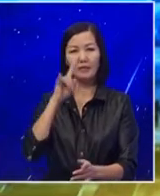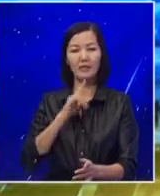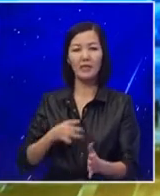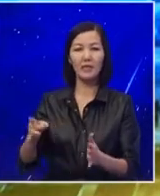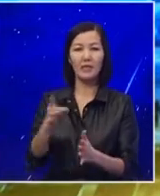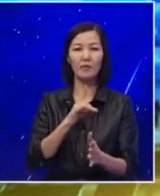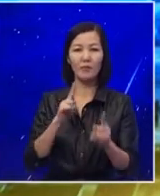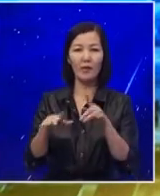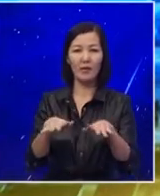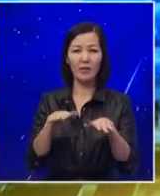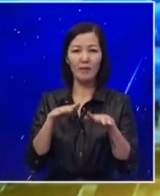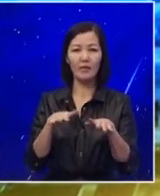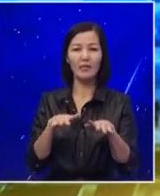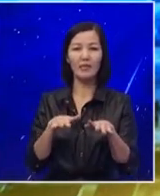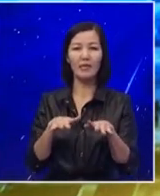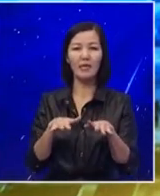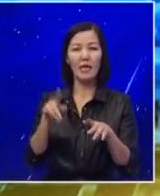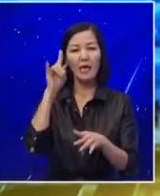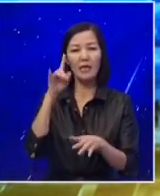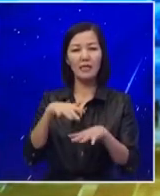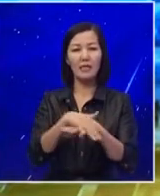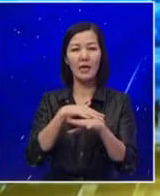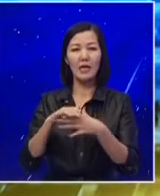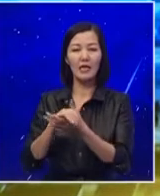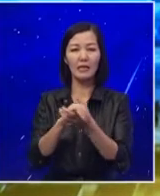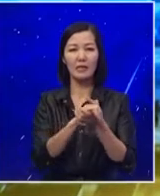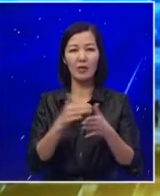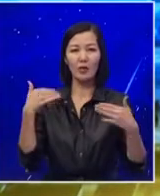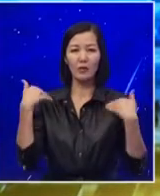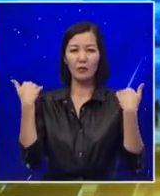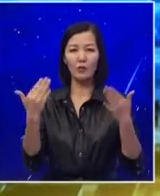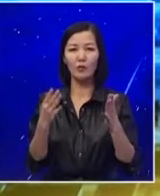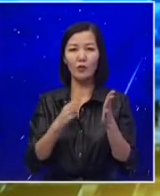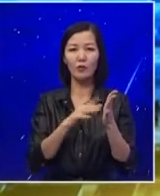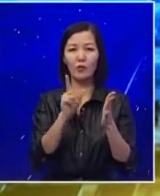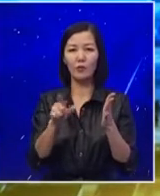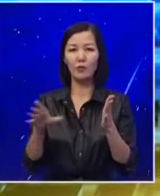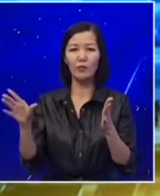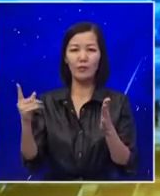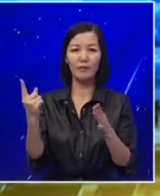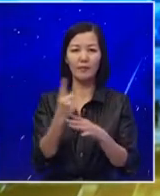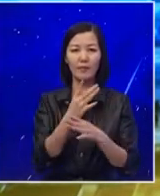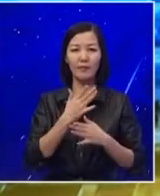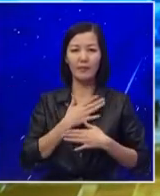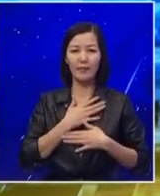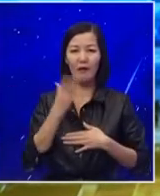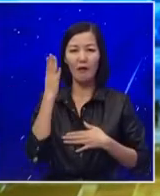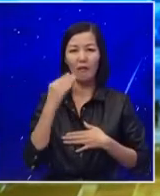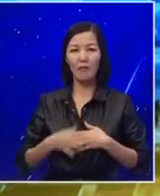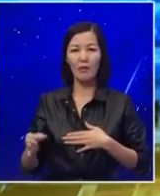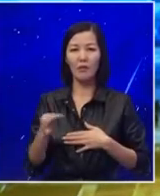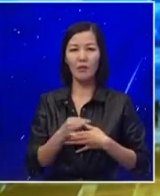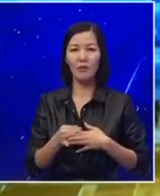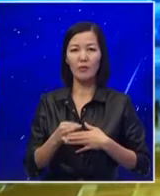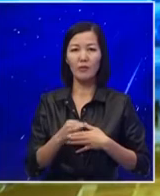Қазақстан Республикасы парламенті мәжілісіне Қазақстан халқы ассамблеясынан ұсынылған 9 депутаттың бірі біздің өңірден. Ол